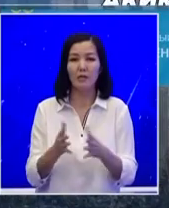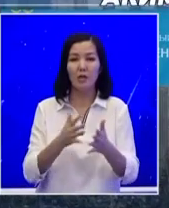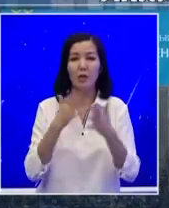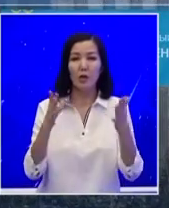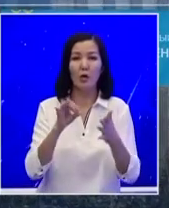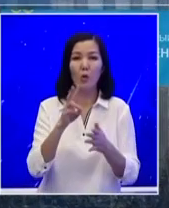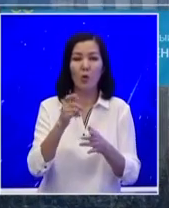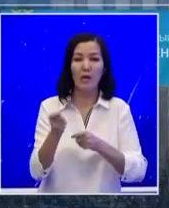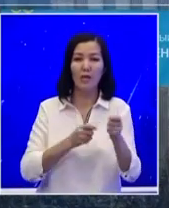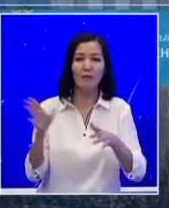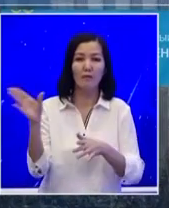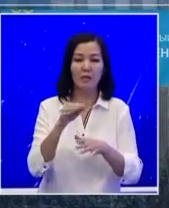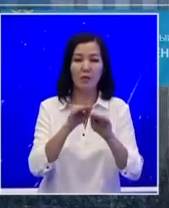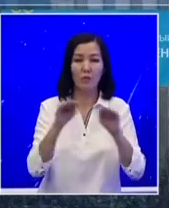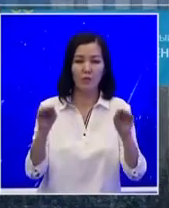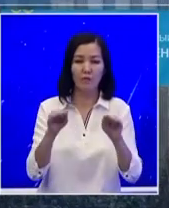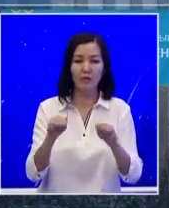роль акиматов всех уровней.